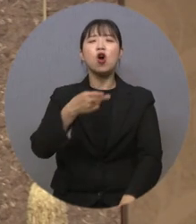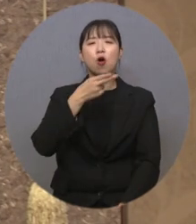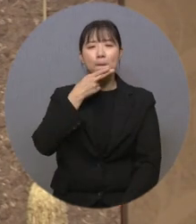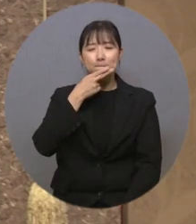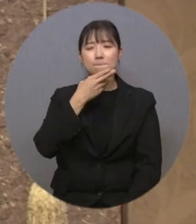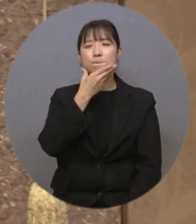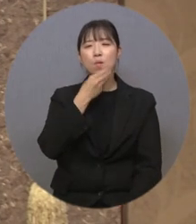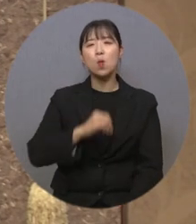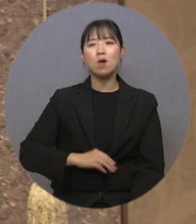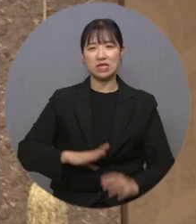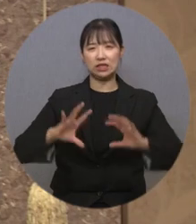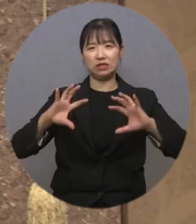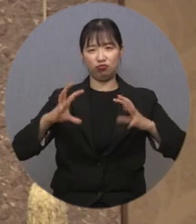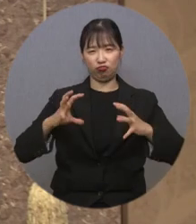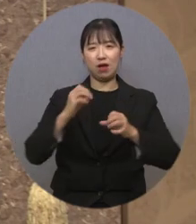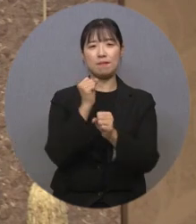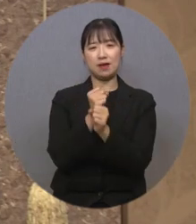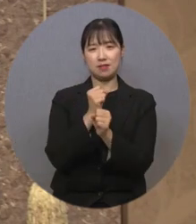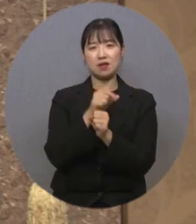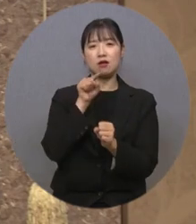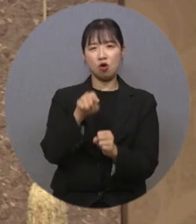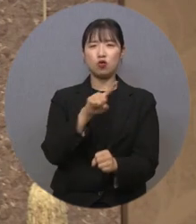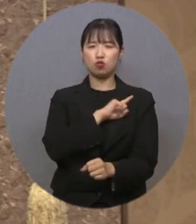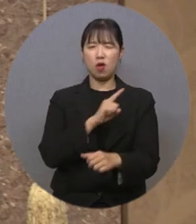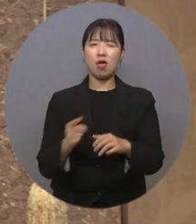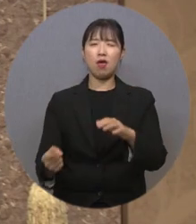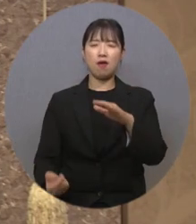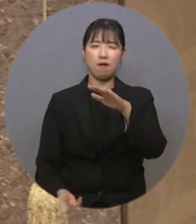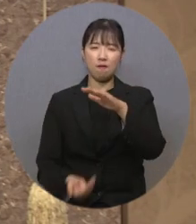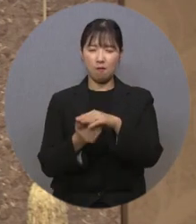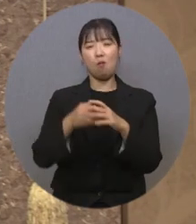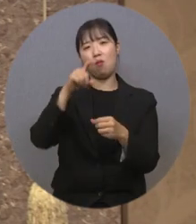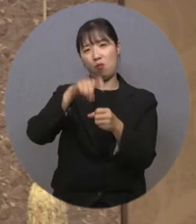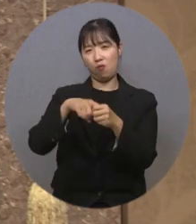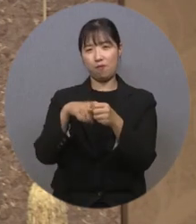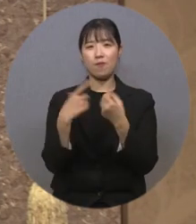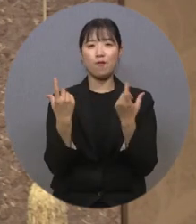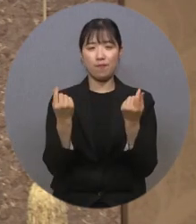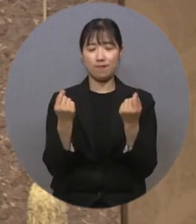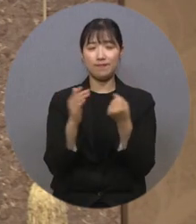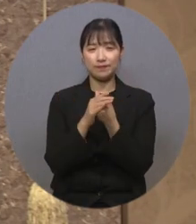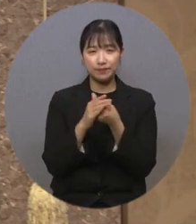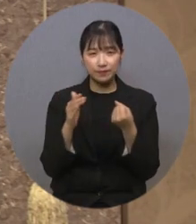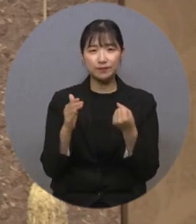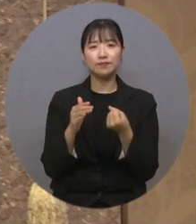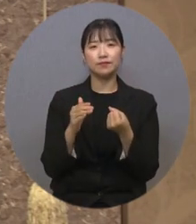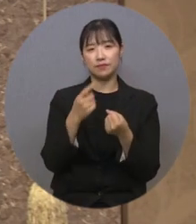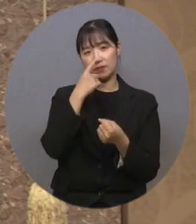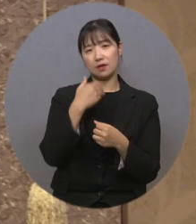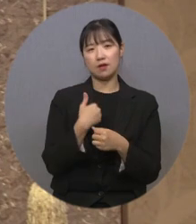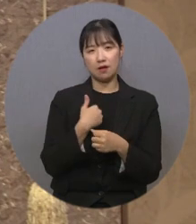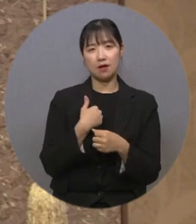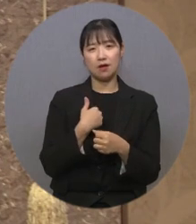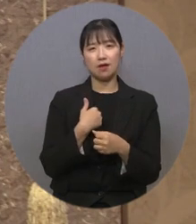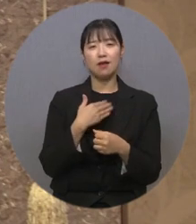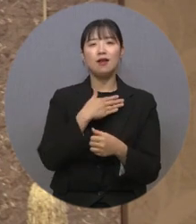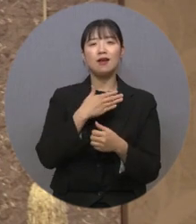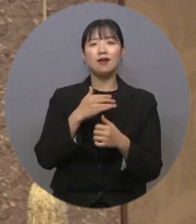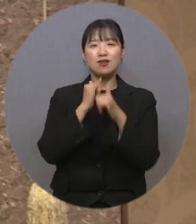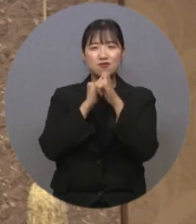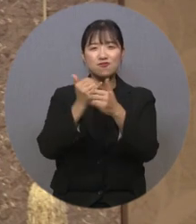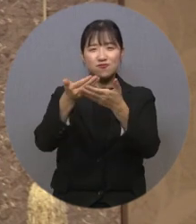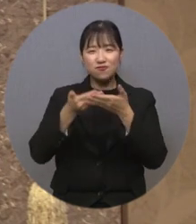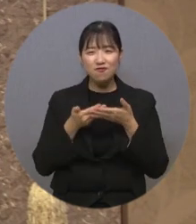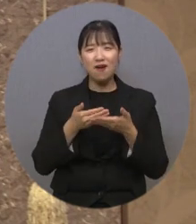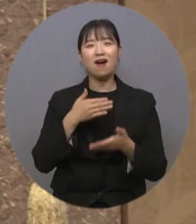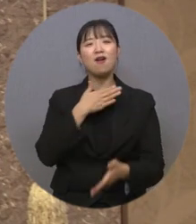없는 복지국가를 만드는 것이 최고의 목표가 되기 때문에 저에게 이제 수상소감을